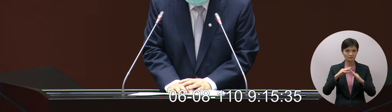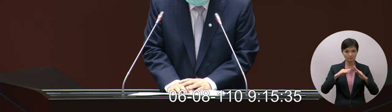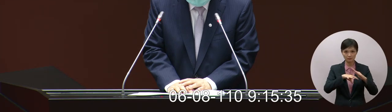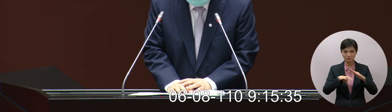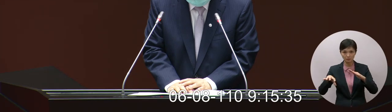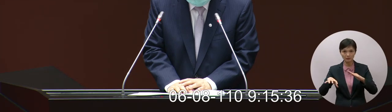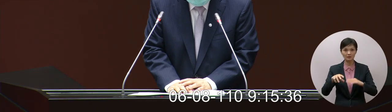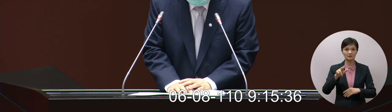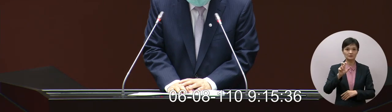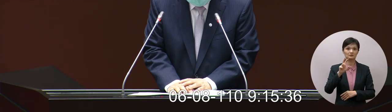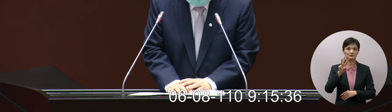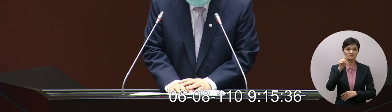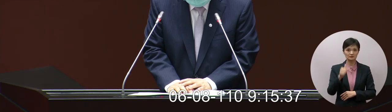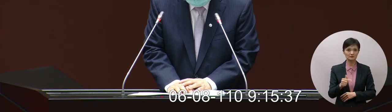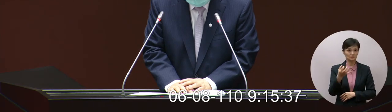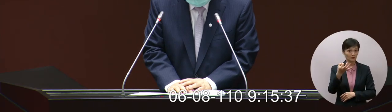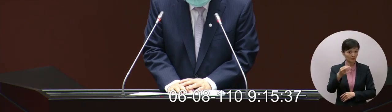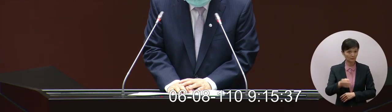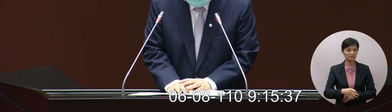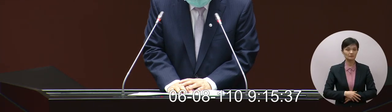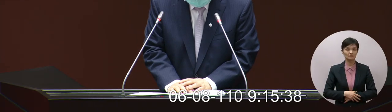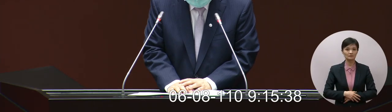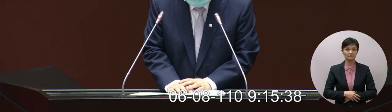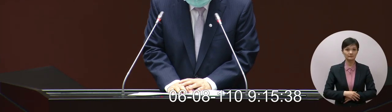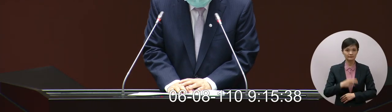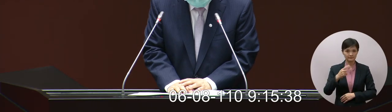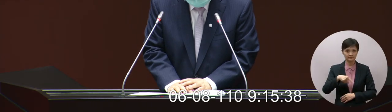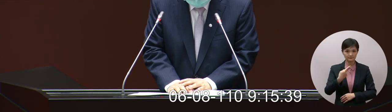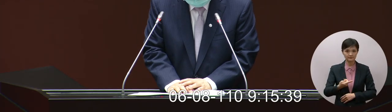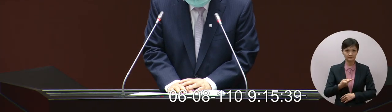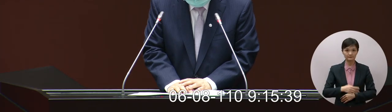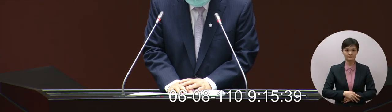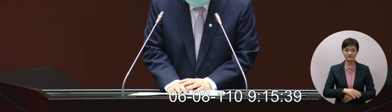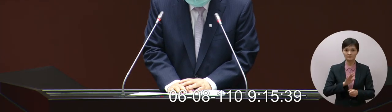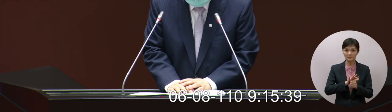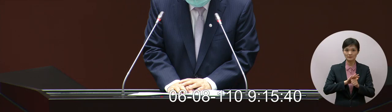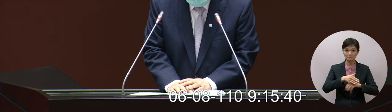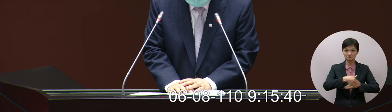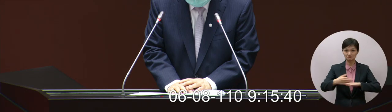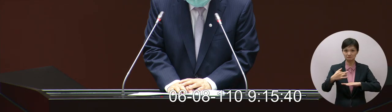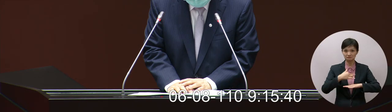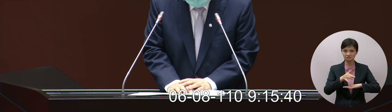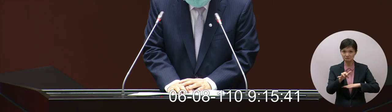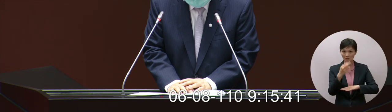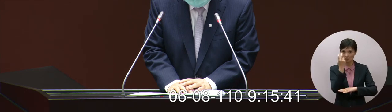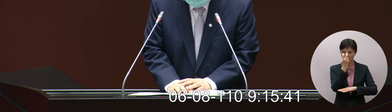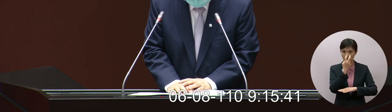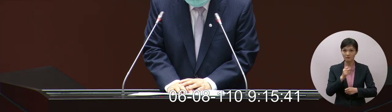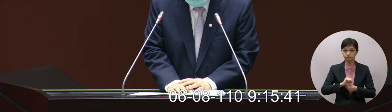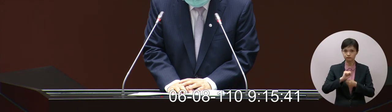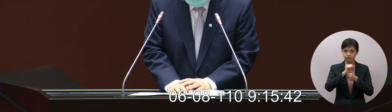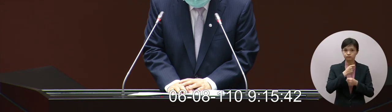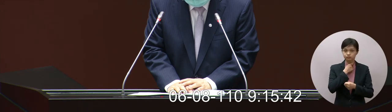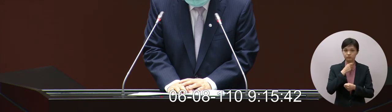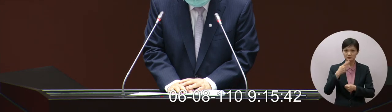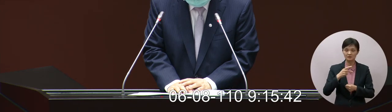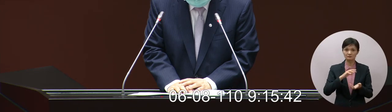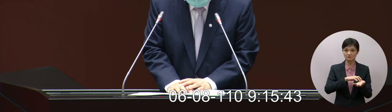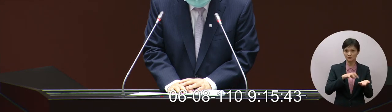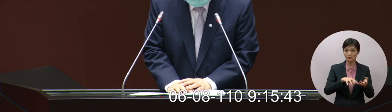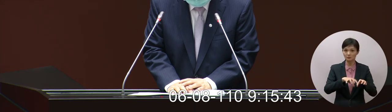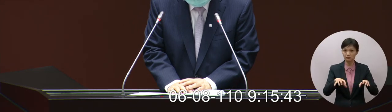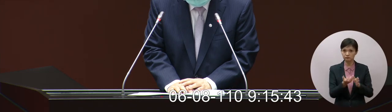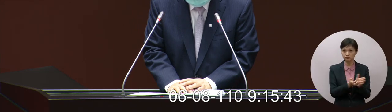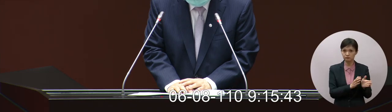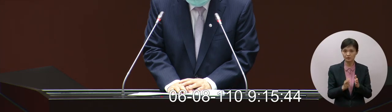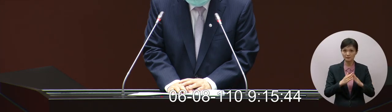等73.1亿元，以及强化边境检疫及因病医院的准备、施行病